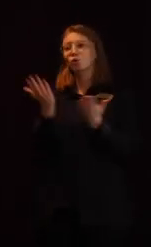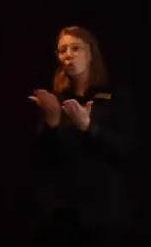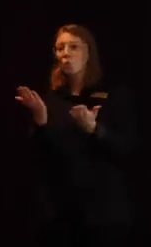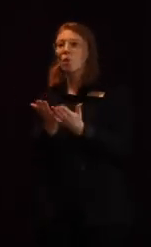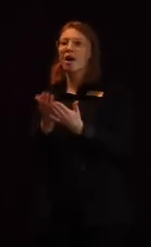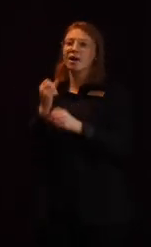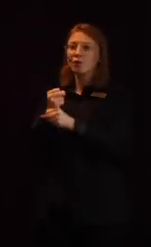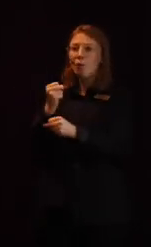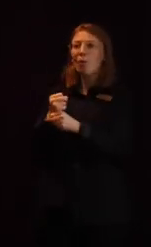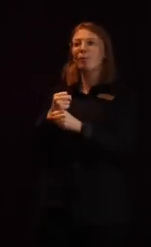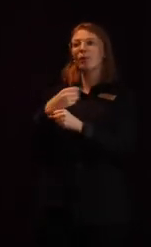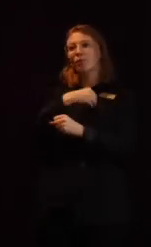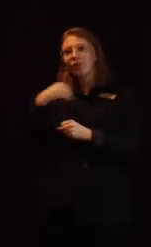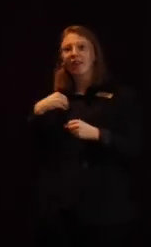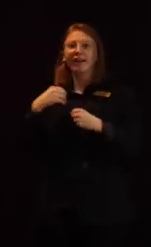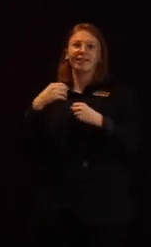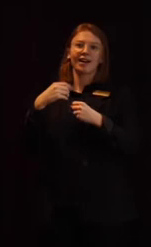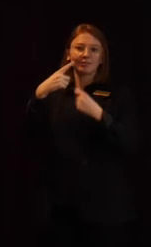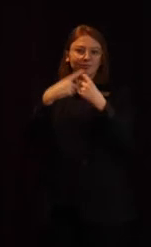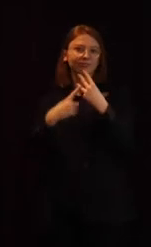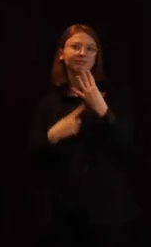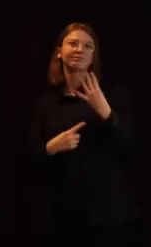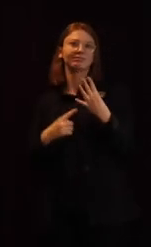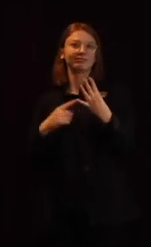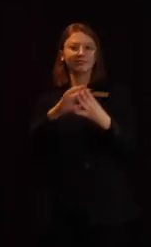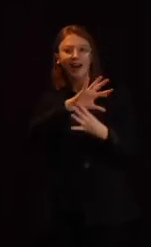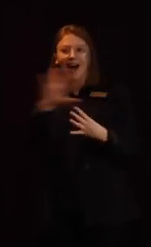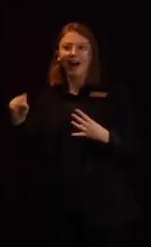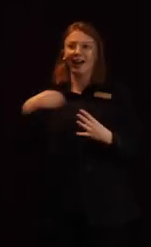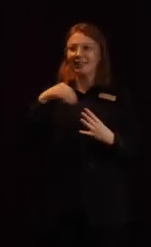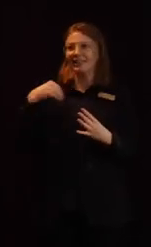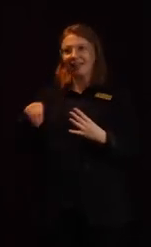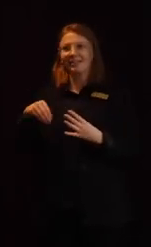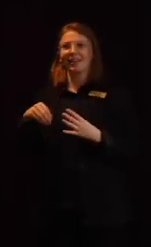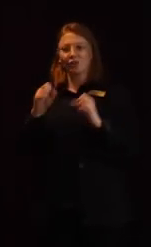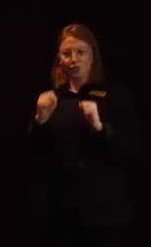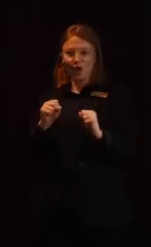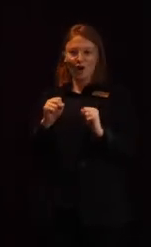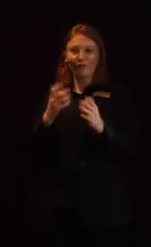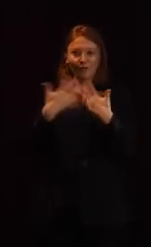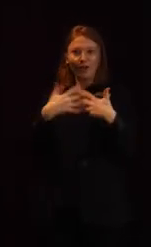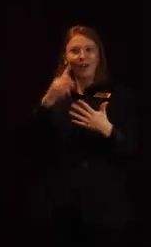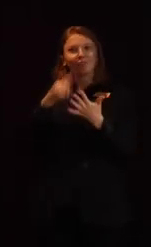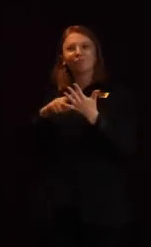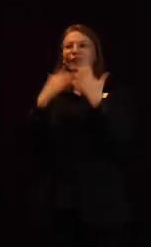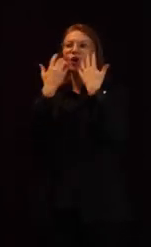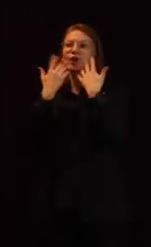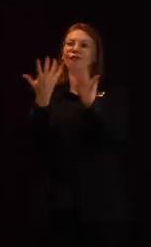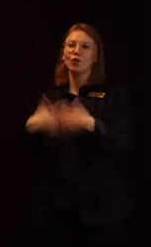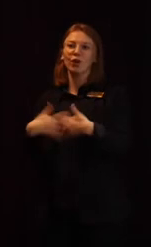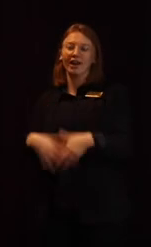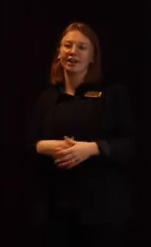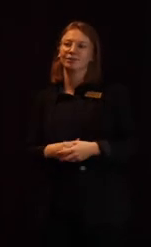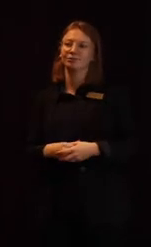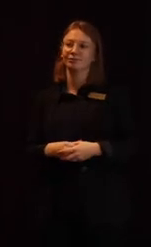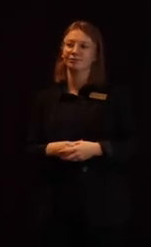myndigheten och försäkringskassan. Alla de som hjälper till och som ska finnas för att idag och vardagen ska funka. Sen